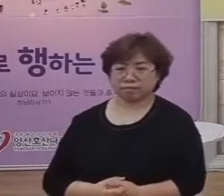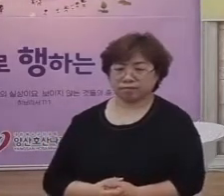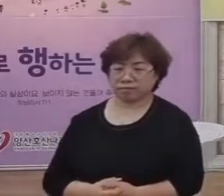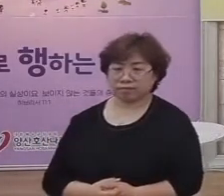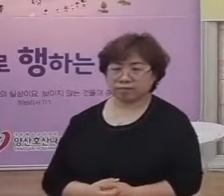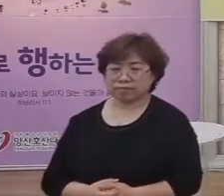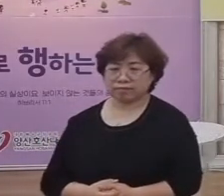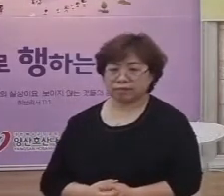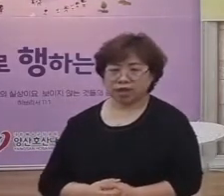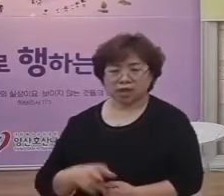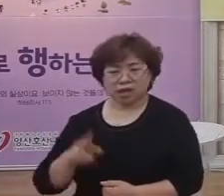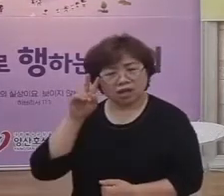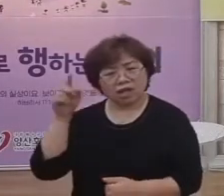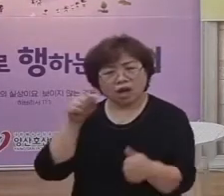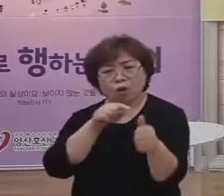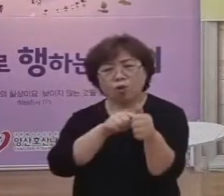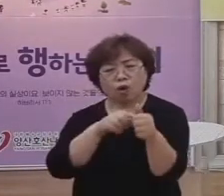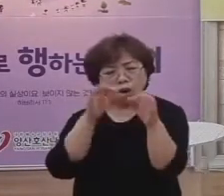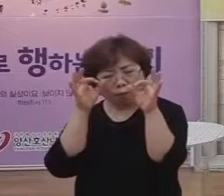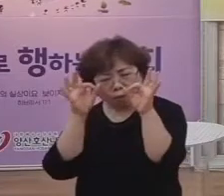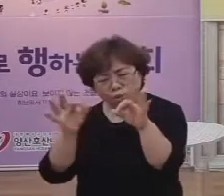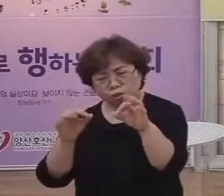이게 야고보가 본 바예요.